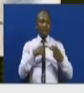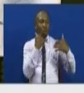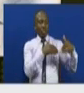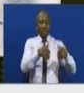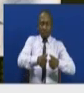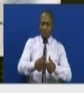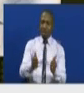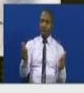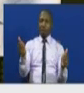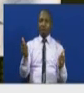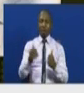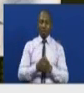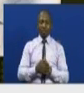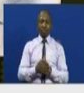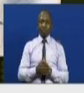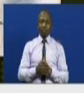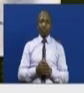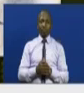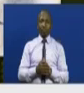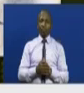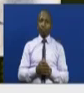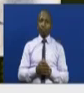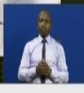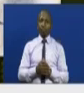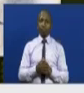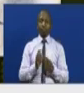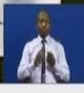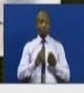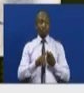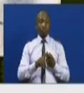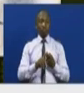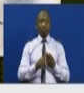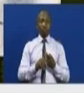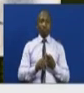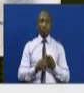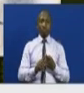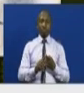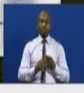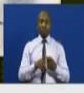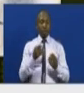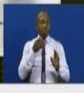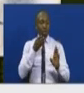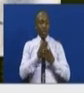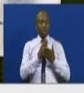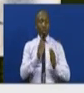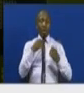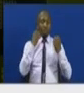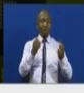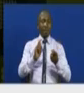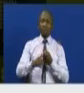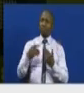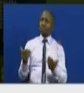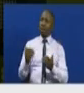na kuwalinda zaidi kutopata madhara makubwa, kwa maana anaweza kutumika kwa muda mrefu bila uimara wa mwili wake. Timu itakaporejea,